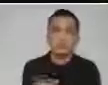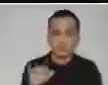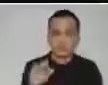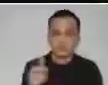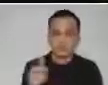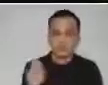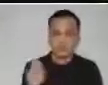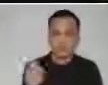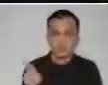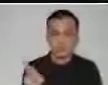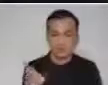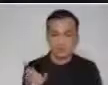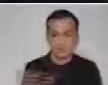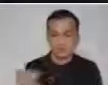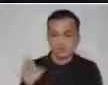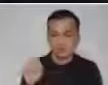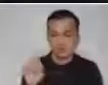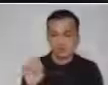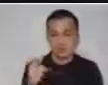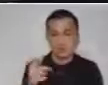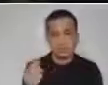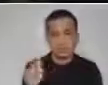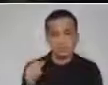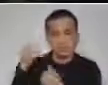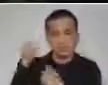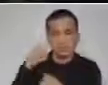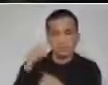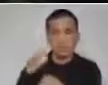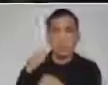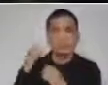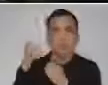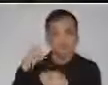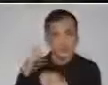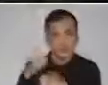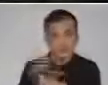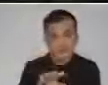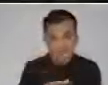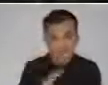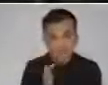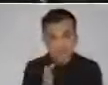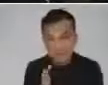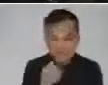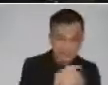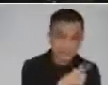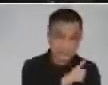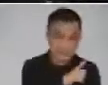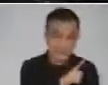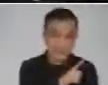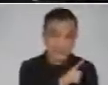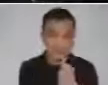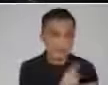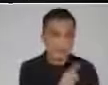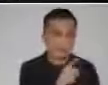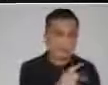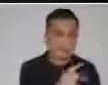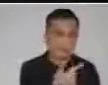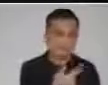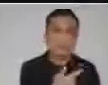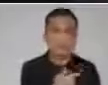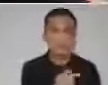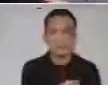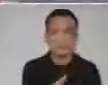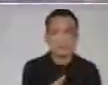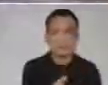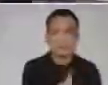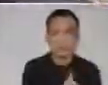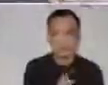at sa may Paranaque. Checking naman itong northbound naman, walang problema dahil light naman ang sitwasyon ng trapiko. Both sa EDSA, silipin natin